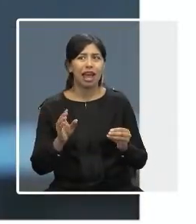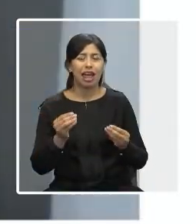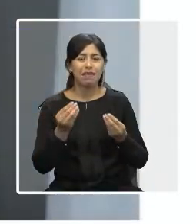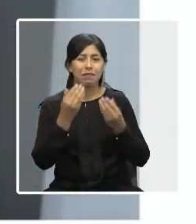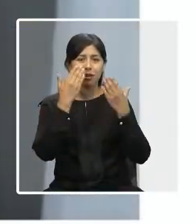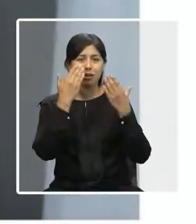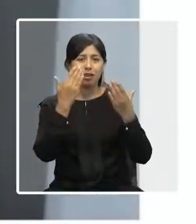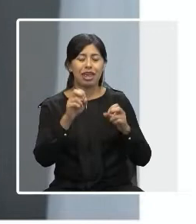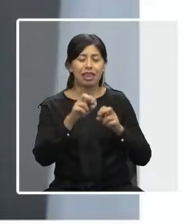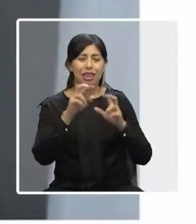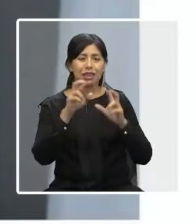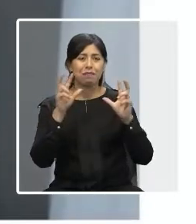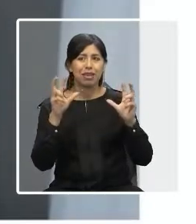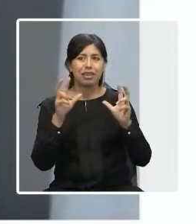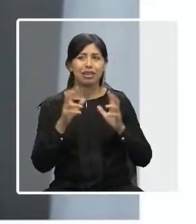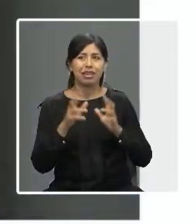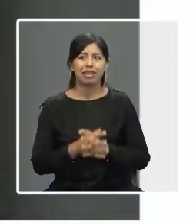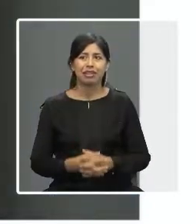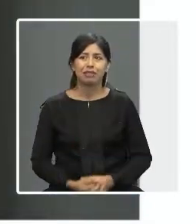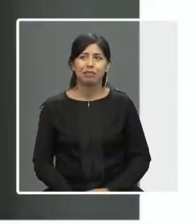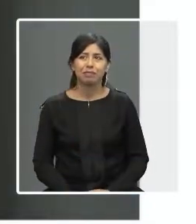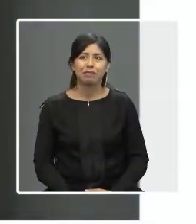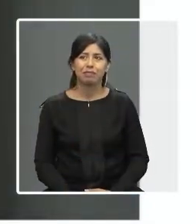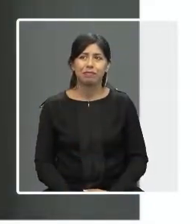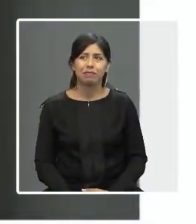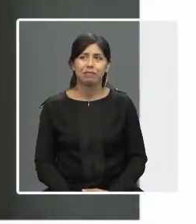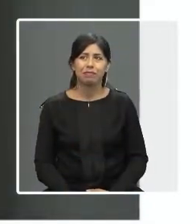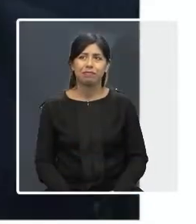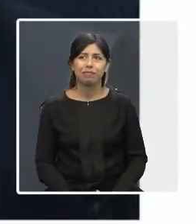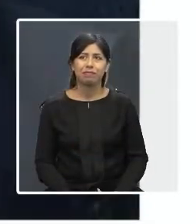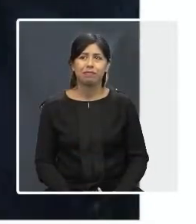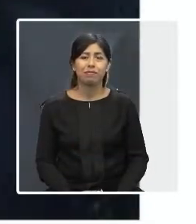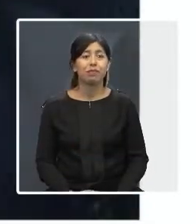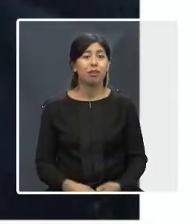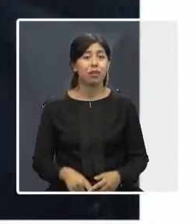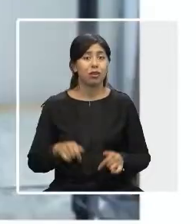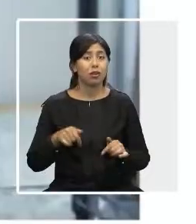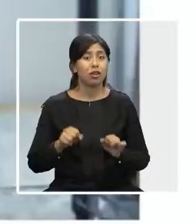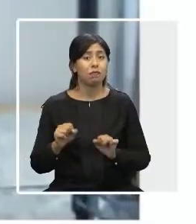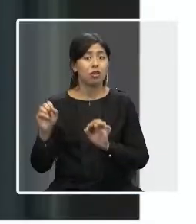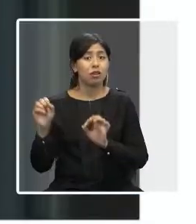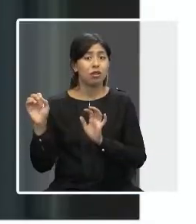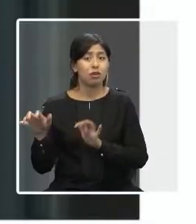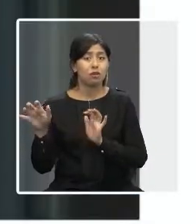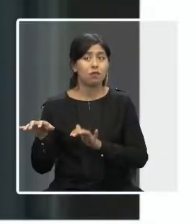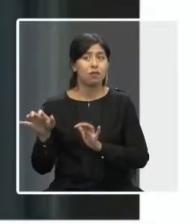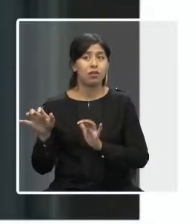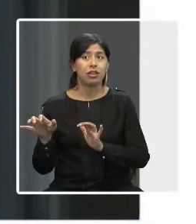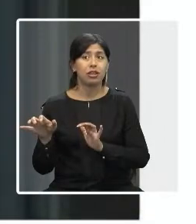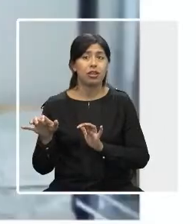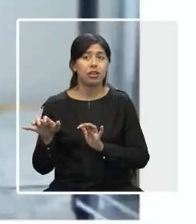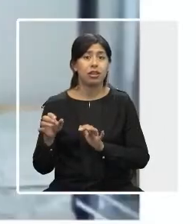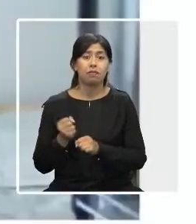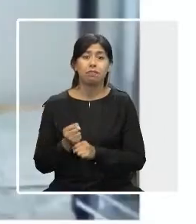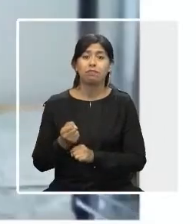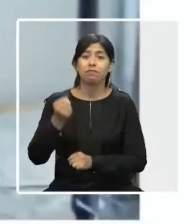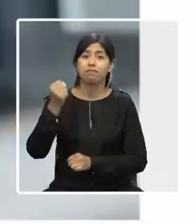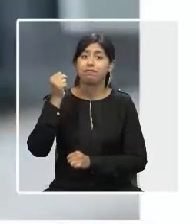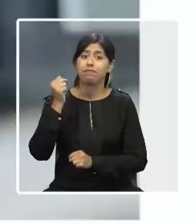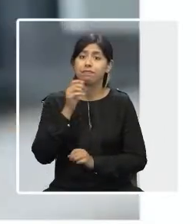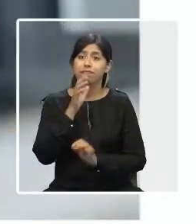おはよう。 あ、今日雨が降るかもしれないから傘持って行って。急がないと遅刻しちゃうよ。 行